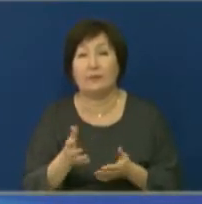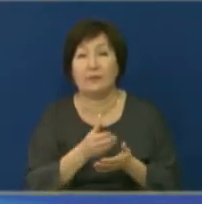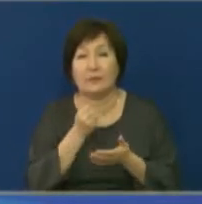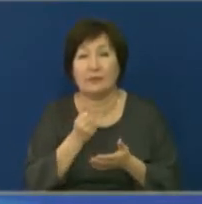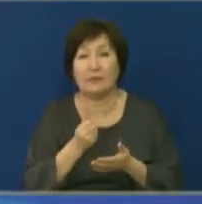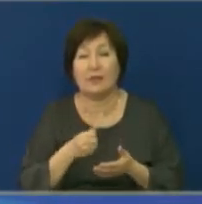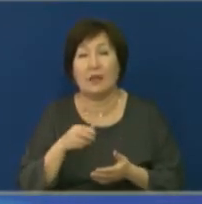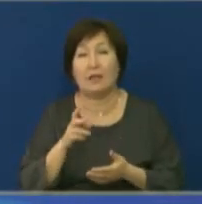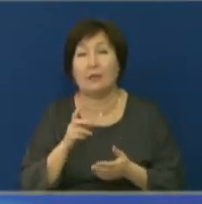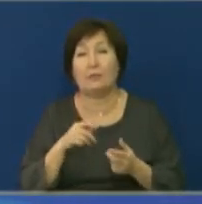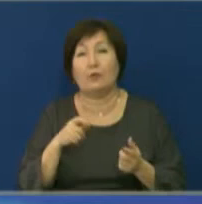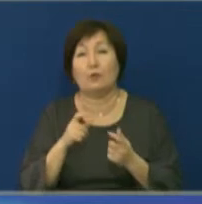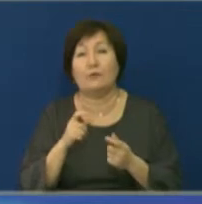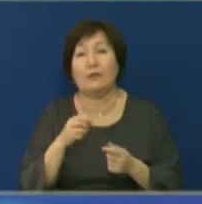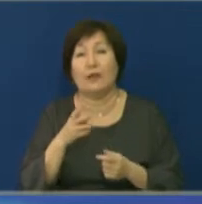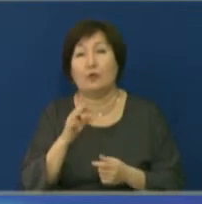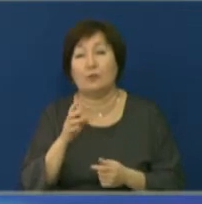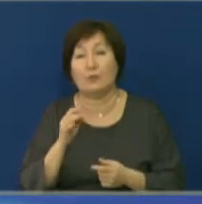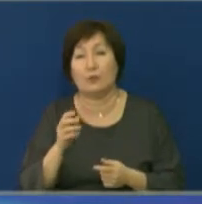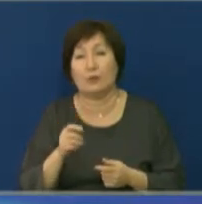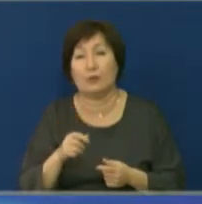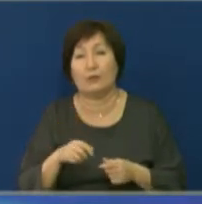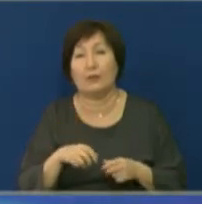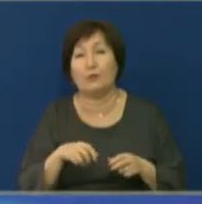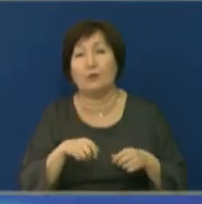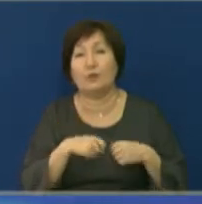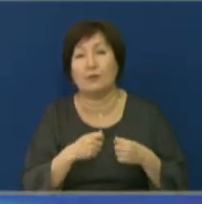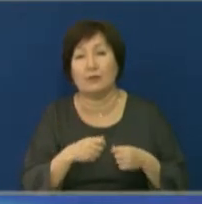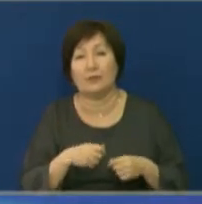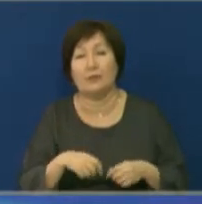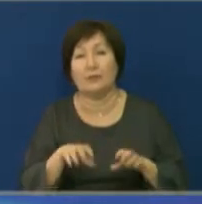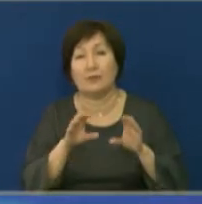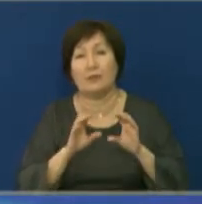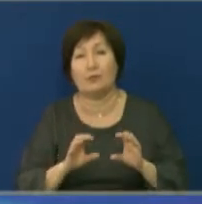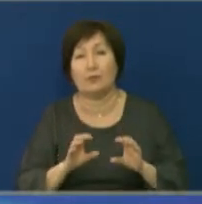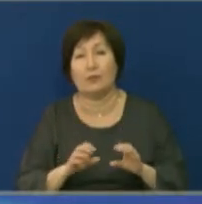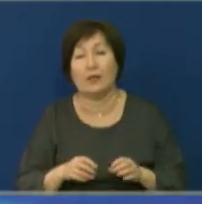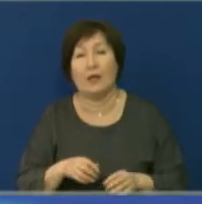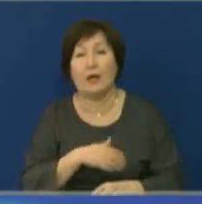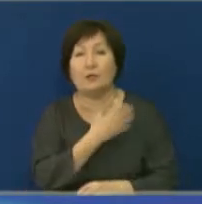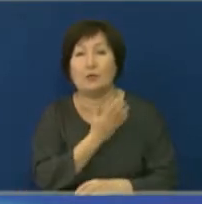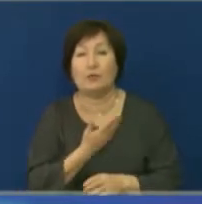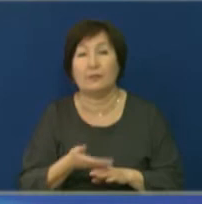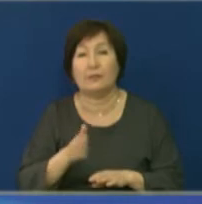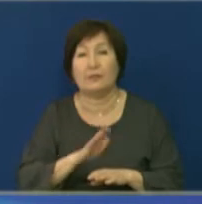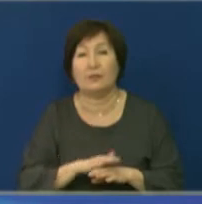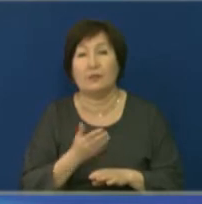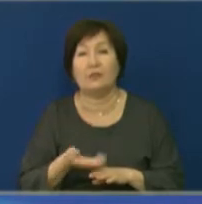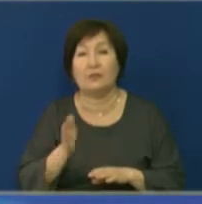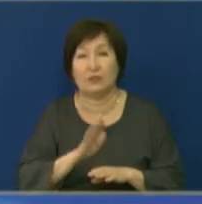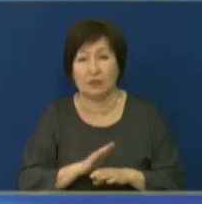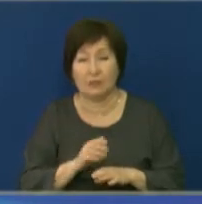тяжких и особо тяжких коррупционных преступлений. Основная часть зарегистрированных преступлений были в отношении получения и дачи взятки, а